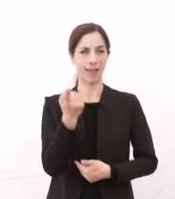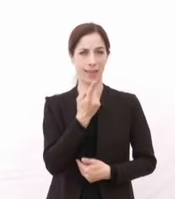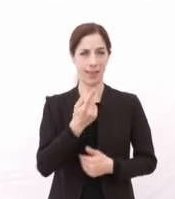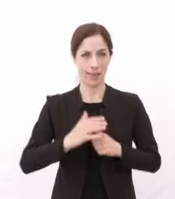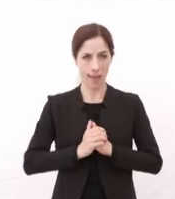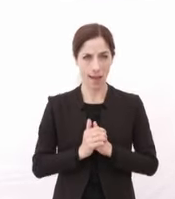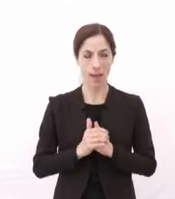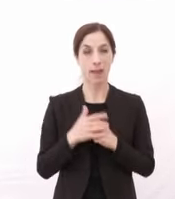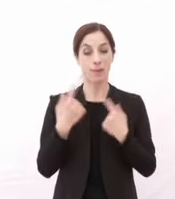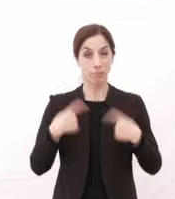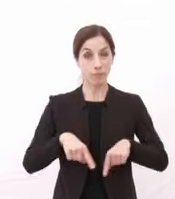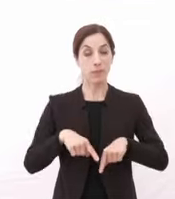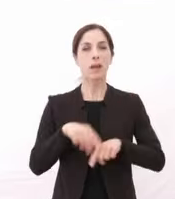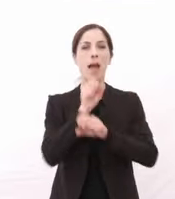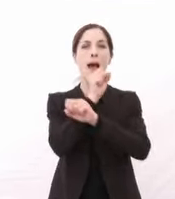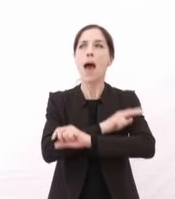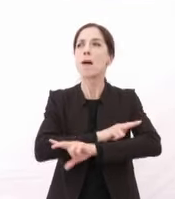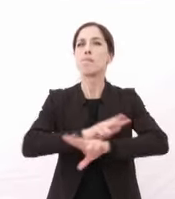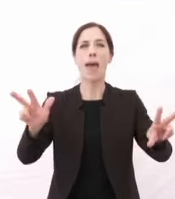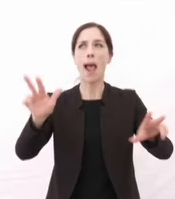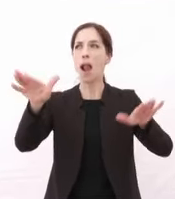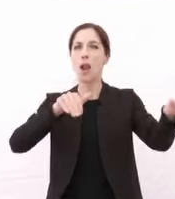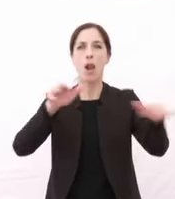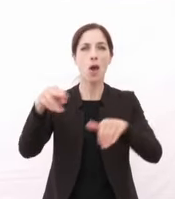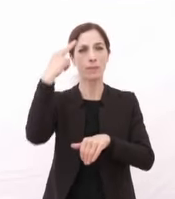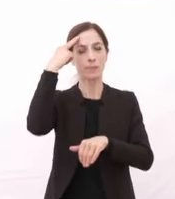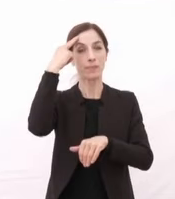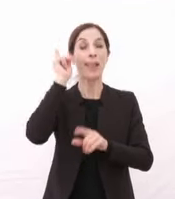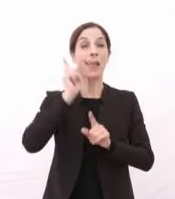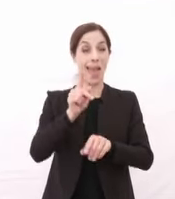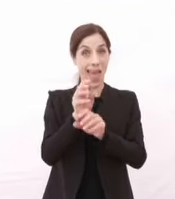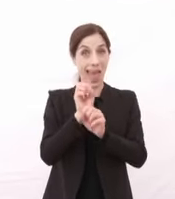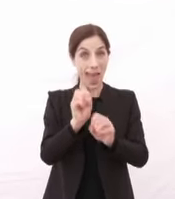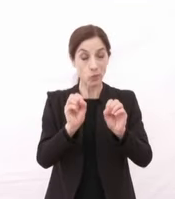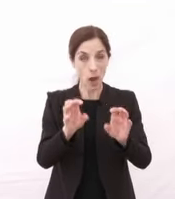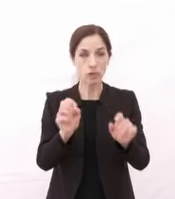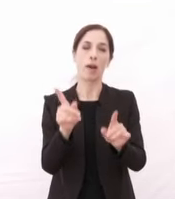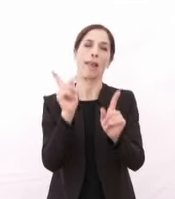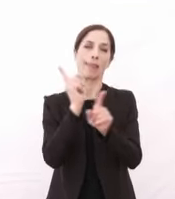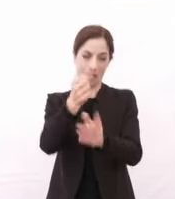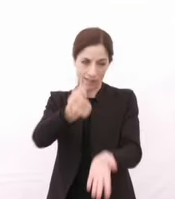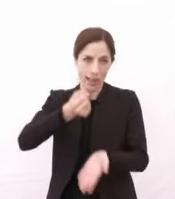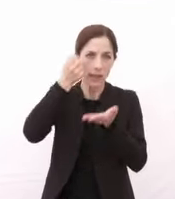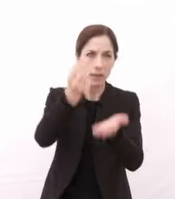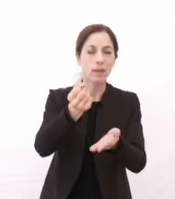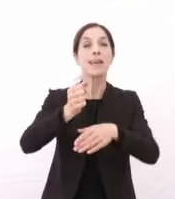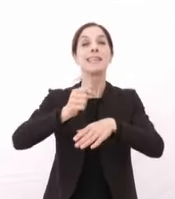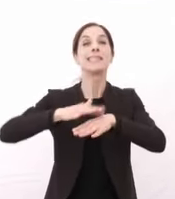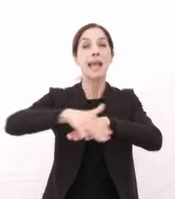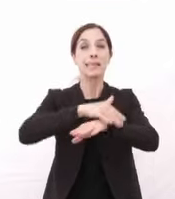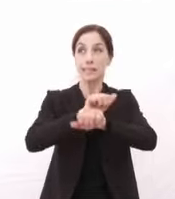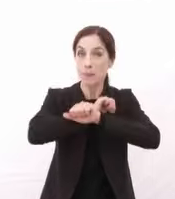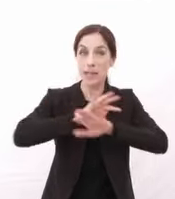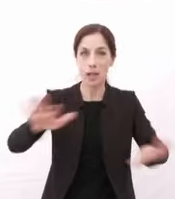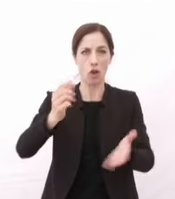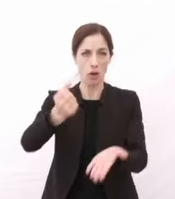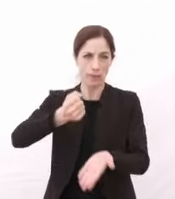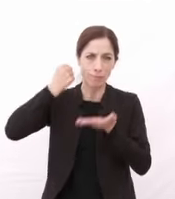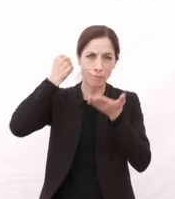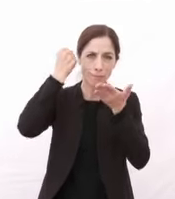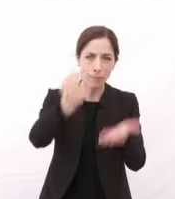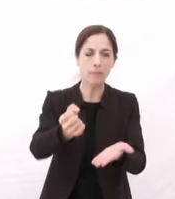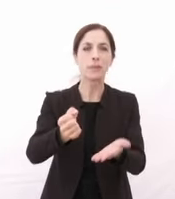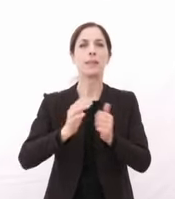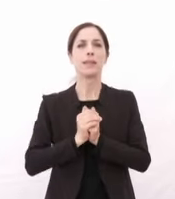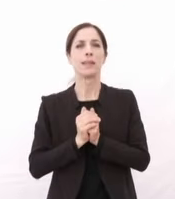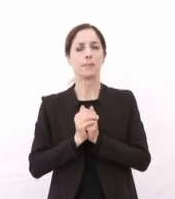un appello che prova a chiedere di investire nell'educazione, nella sensibilizzazione, nella formazione, per dare strumenti ai nostri